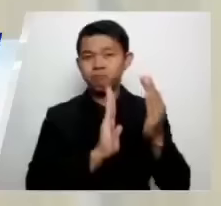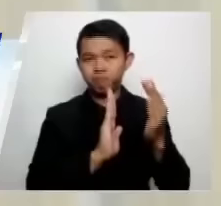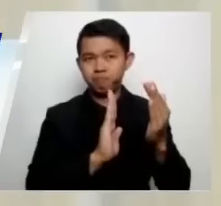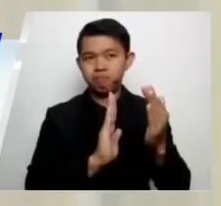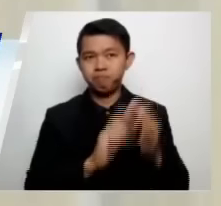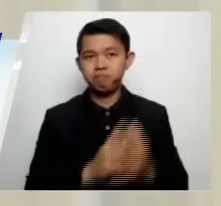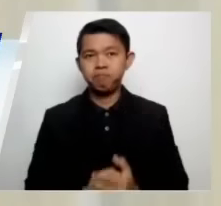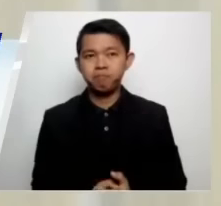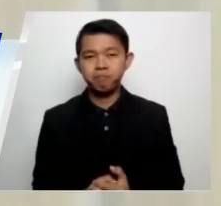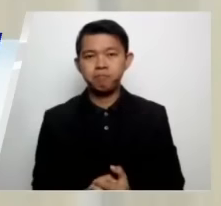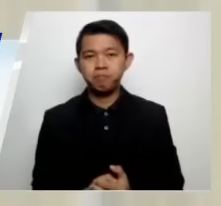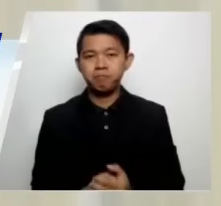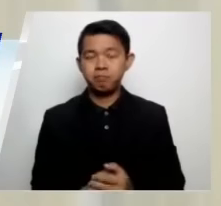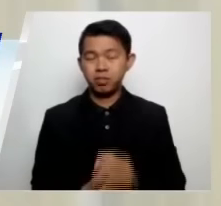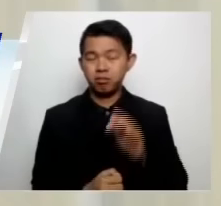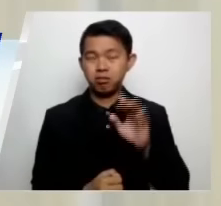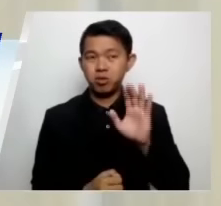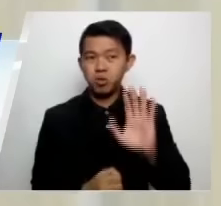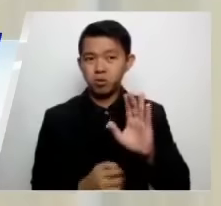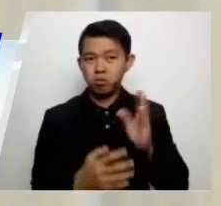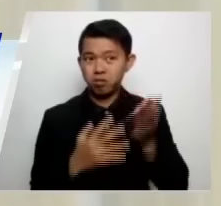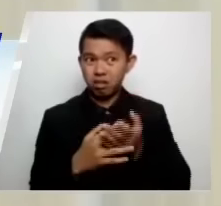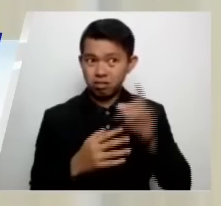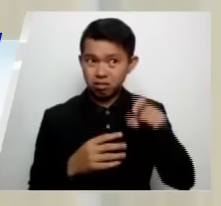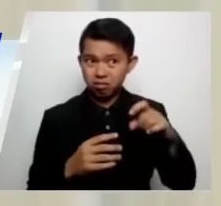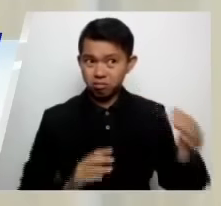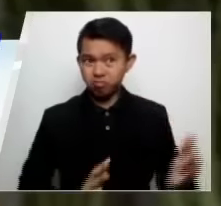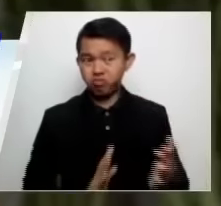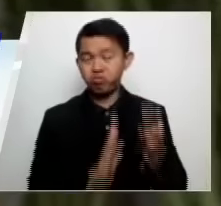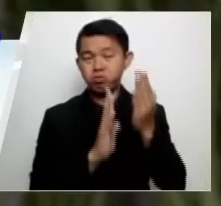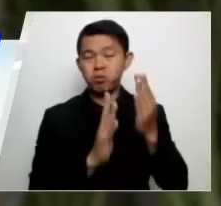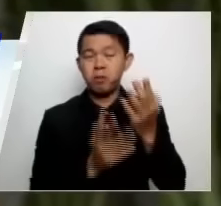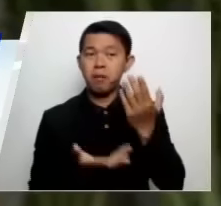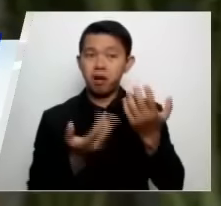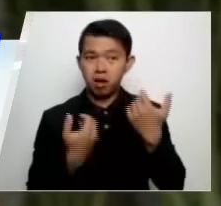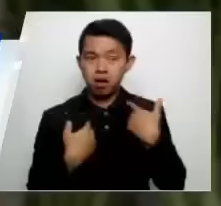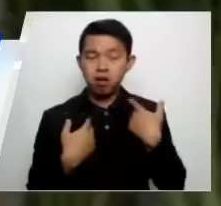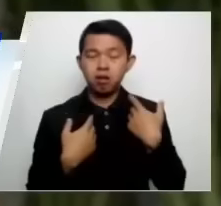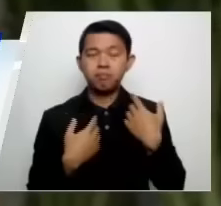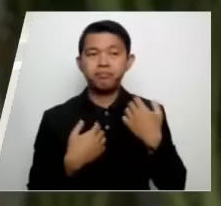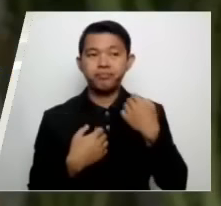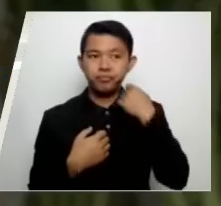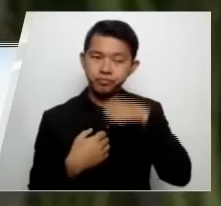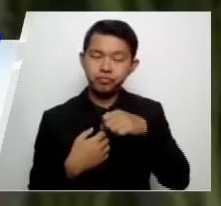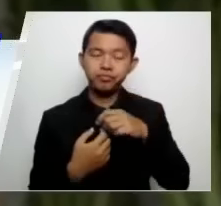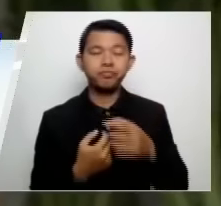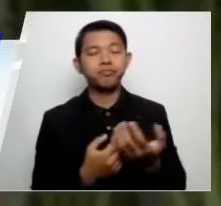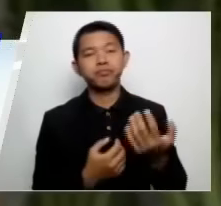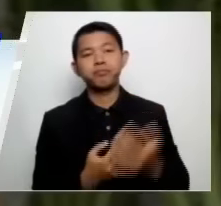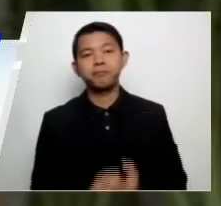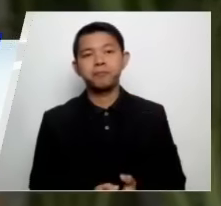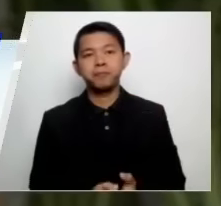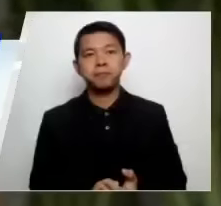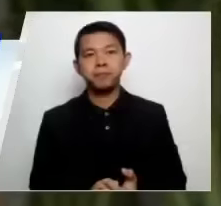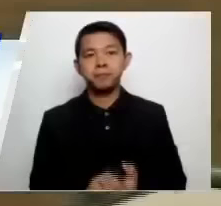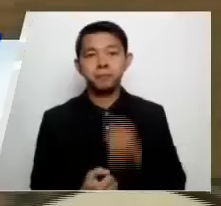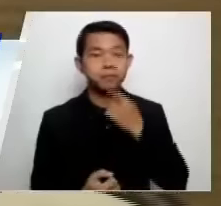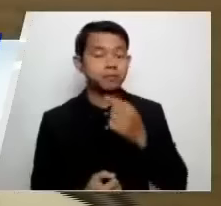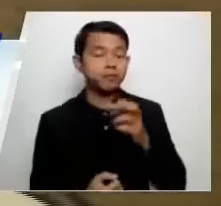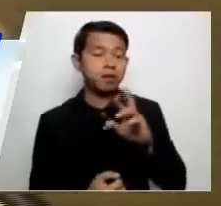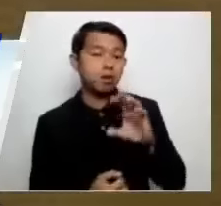yung batas na baka na ilabag mo yung sa administrasyon mo. Pinaalala pa ni Romualdez na pro-charter changes si